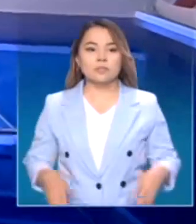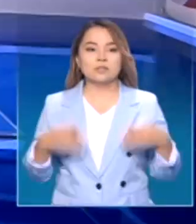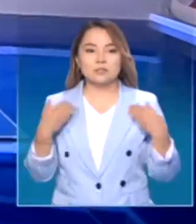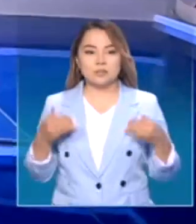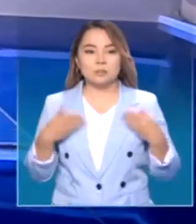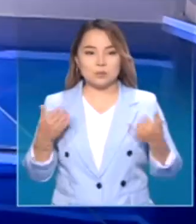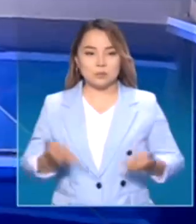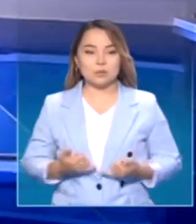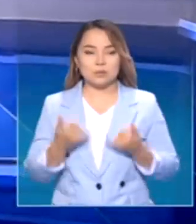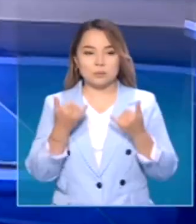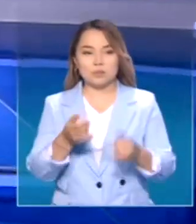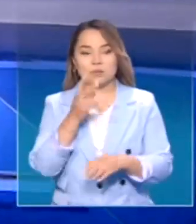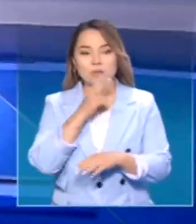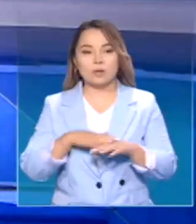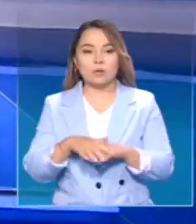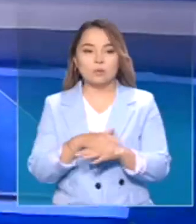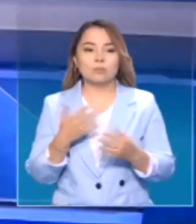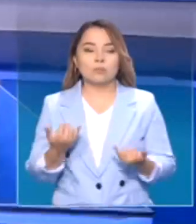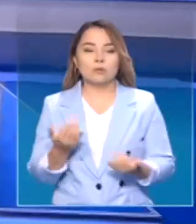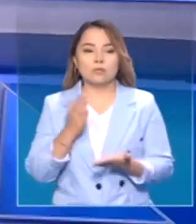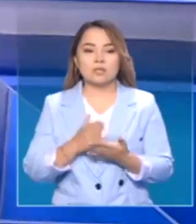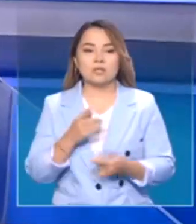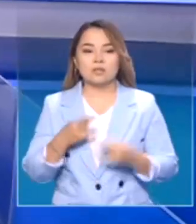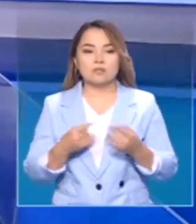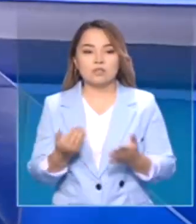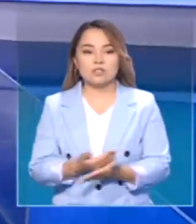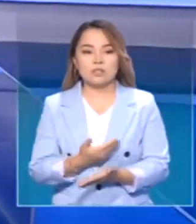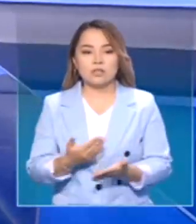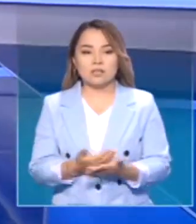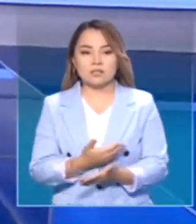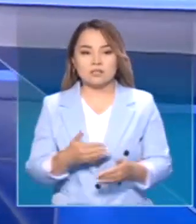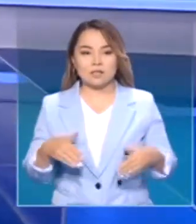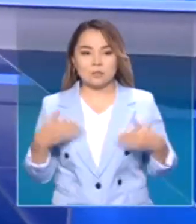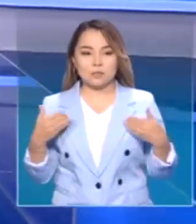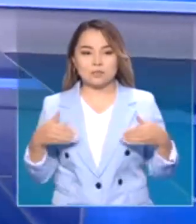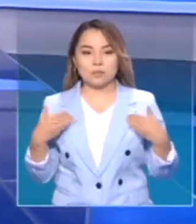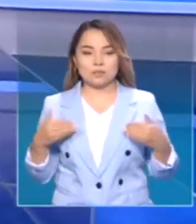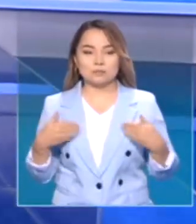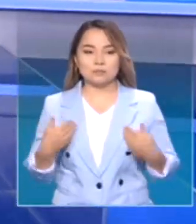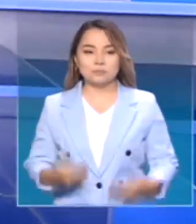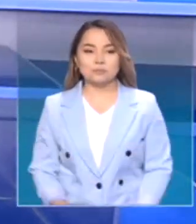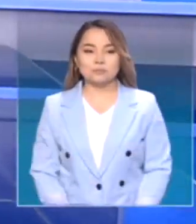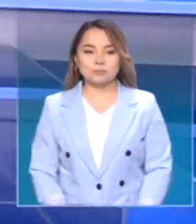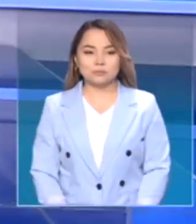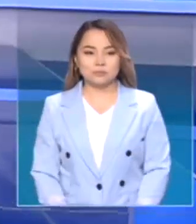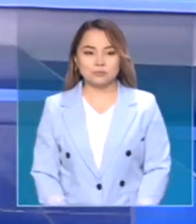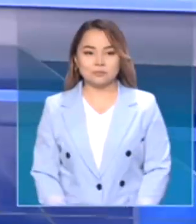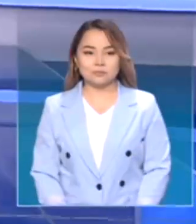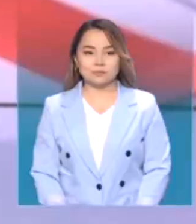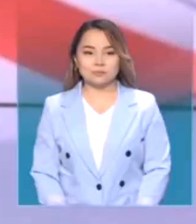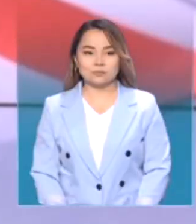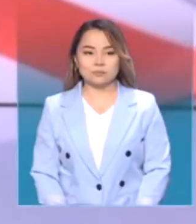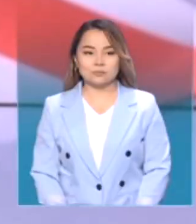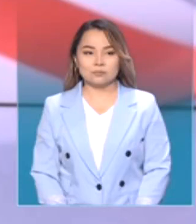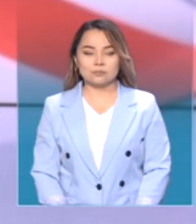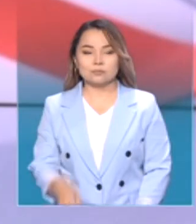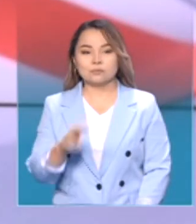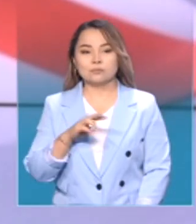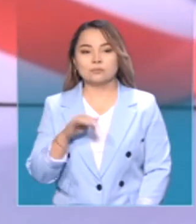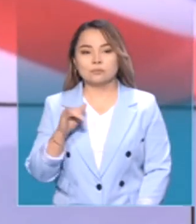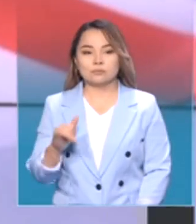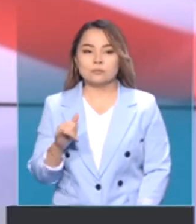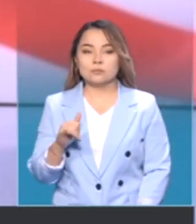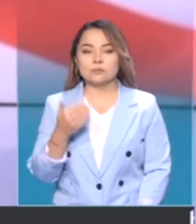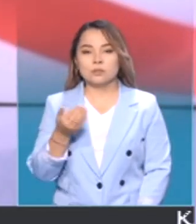Қайырлы күн, ұлттық арнаның тікелей эфирінде ақпарат қызметі, студияда Армангүл Тоқтамұрат, сурд аудармада Шырын Жыңғабыл. Маңғыстауда